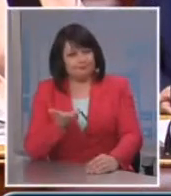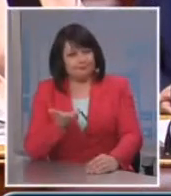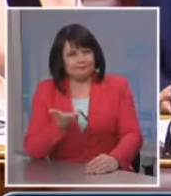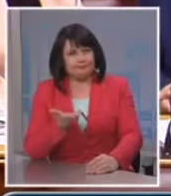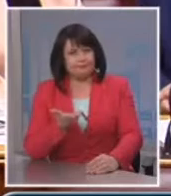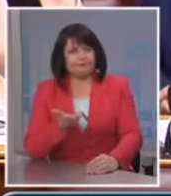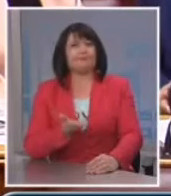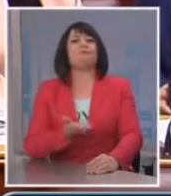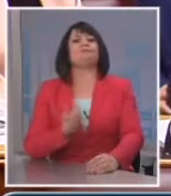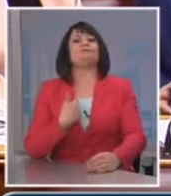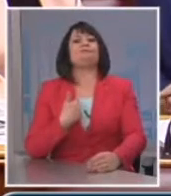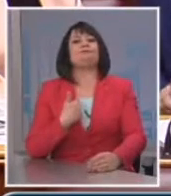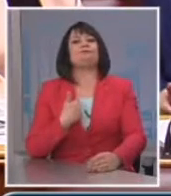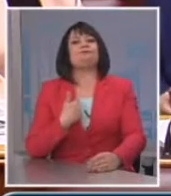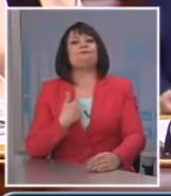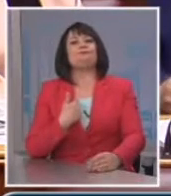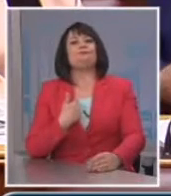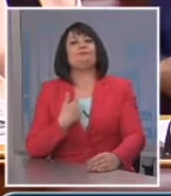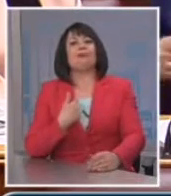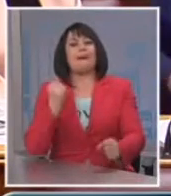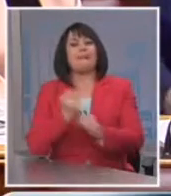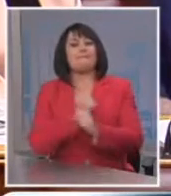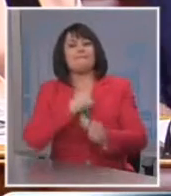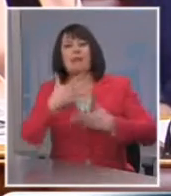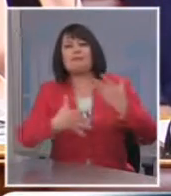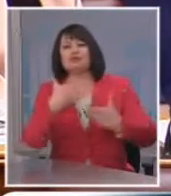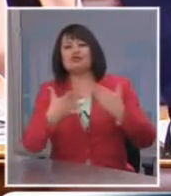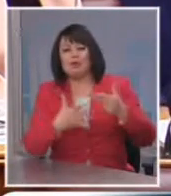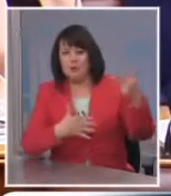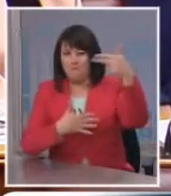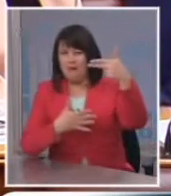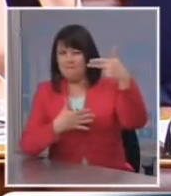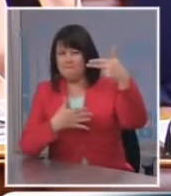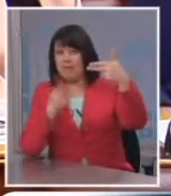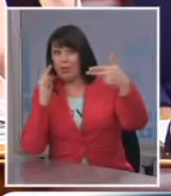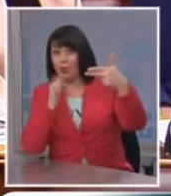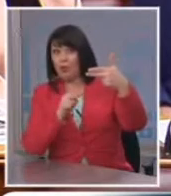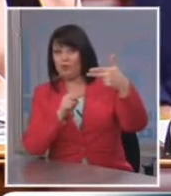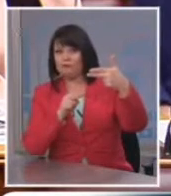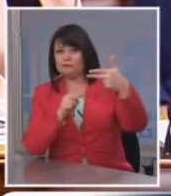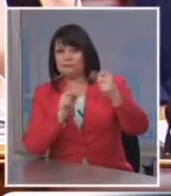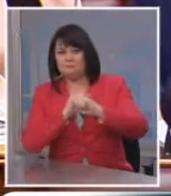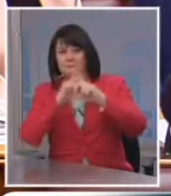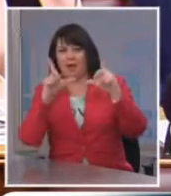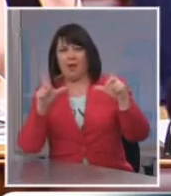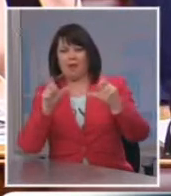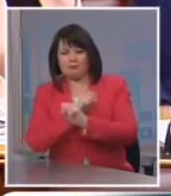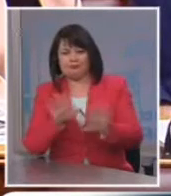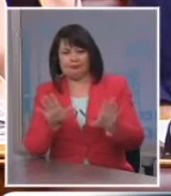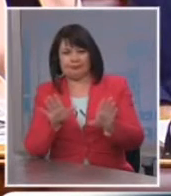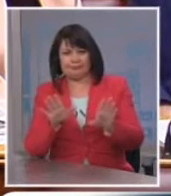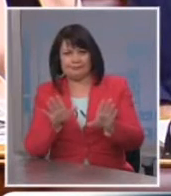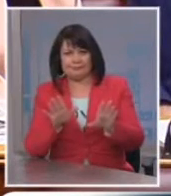Ήμουνα πρωταγωνιστής ενός στημένου επεισοδίου που με την κάμερα μεγενθύνεται στην έκταση και